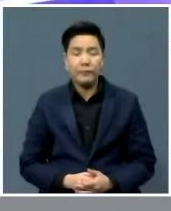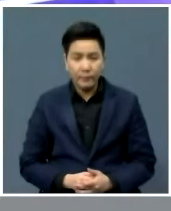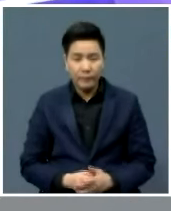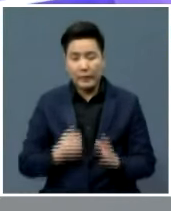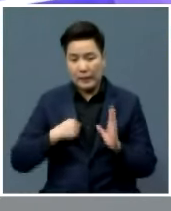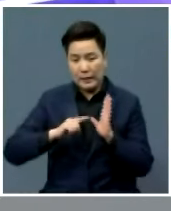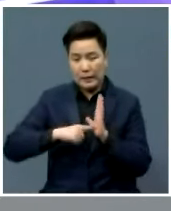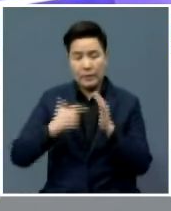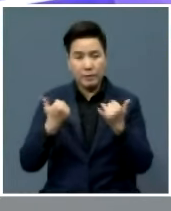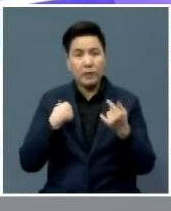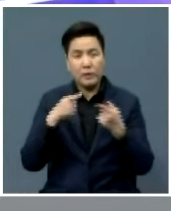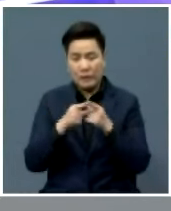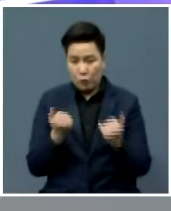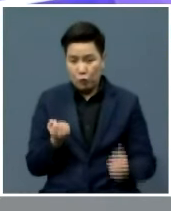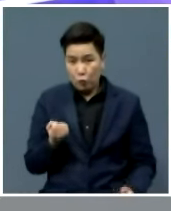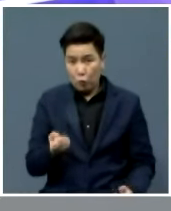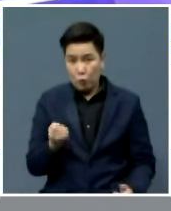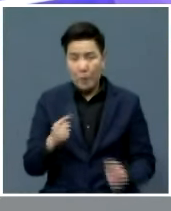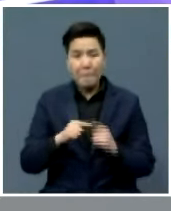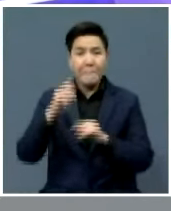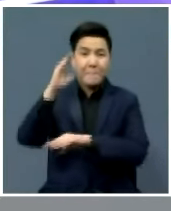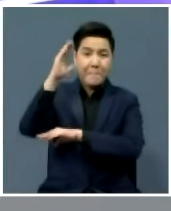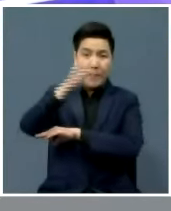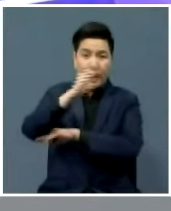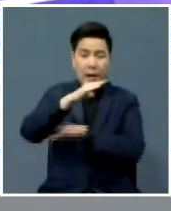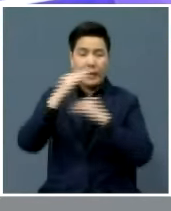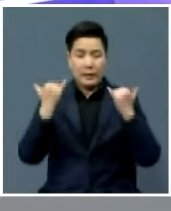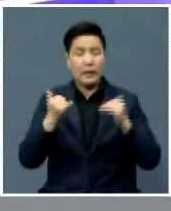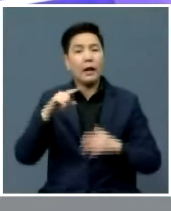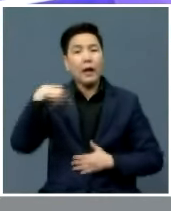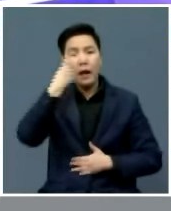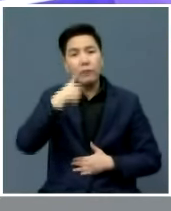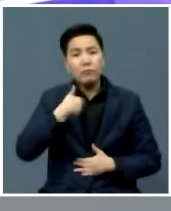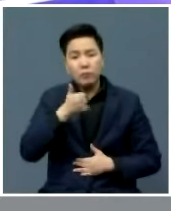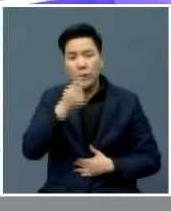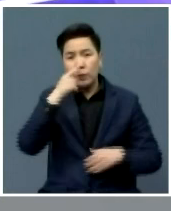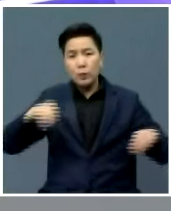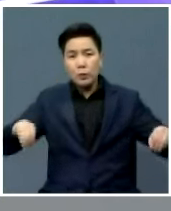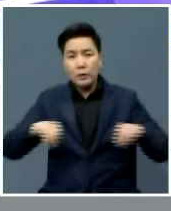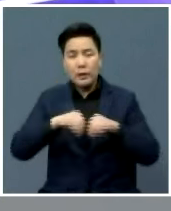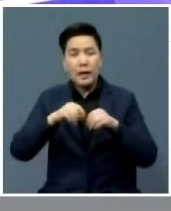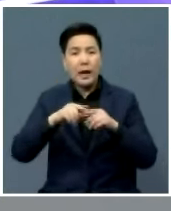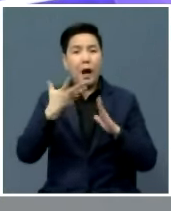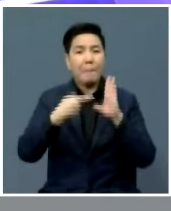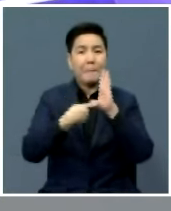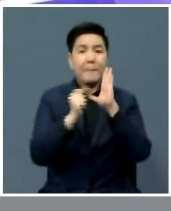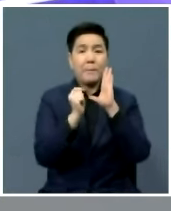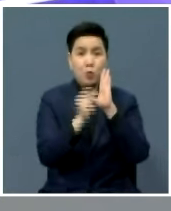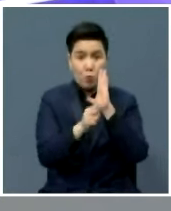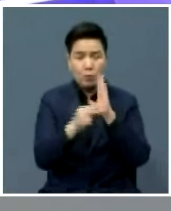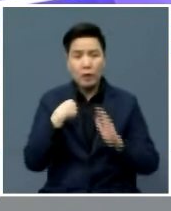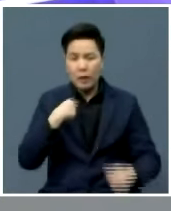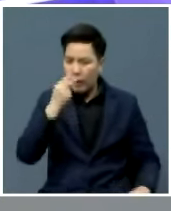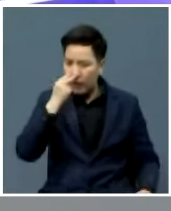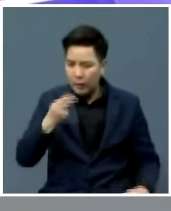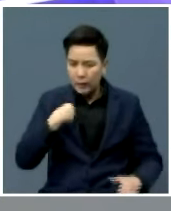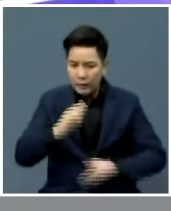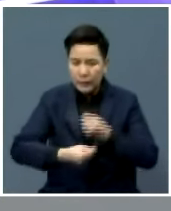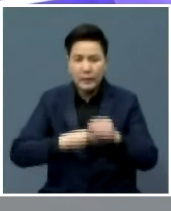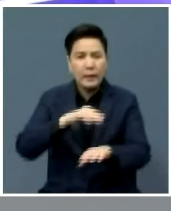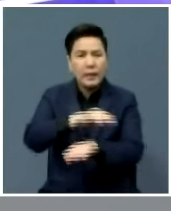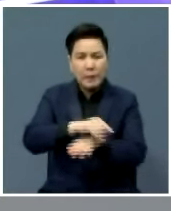ผู้ชมคะเริ่มเรื่องนี้ก่อนเลยเหตุการณ์สดๆร้อนๆเมื่อช่วงบ่ายที่ผ่านมานะคะถ้าใครผ่านไปผ่านมาแถวลำลูกกาจังหวัดปทุมธานีก็อาจจะเห็นว่าตลา